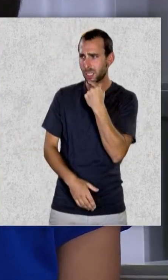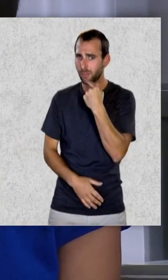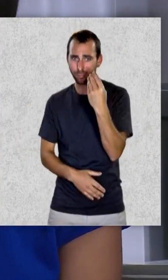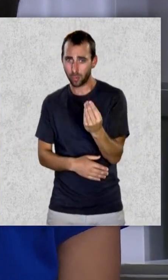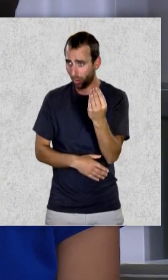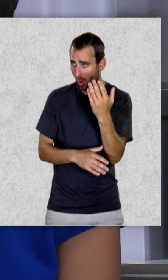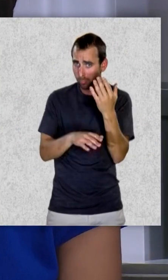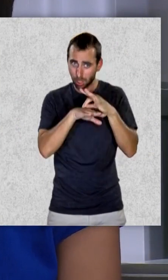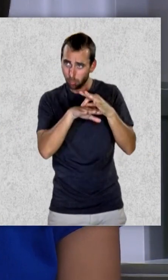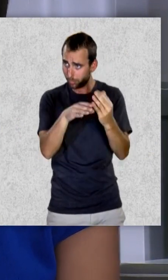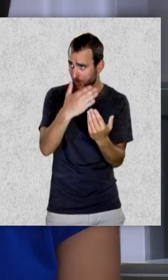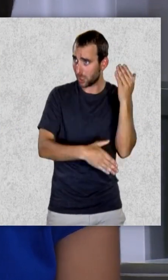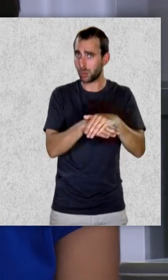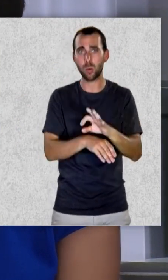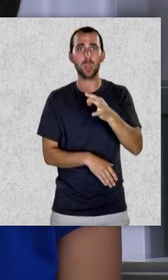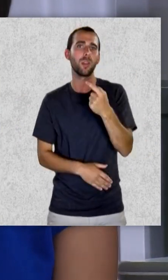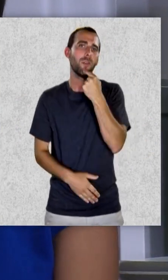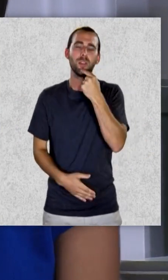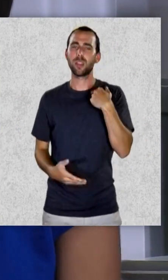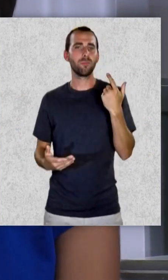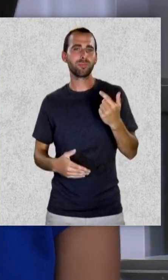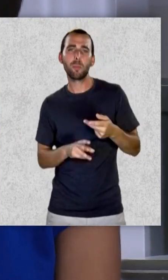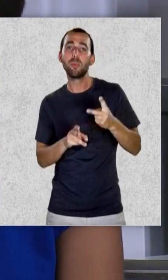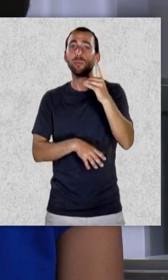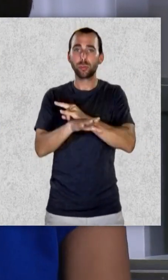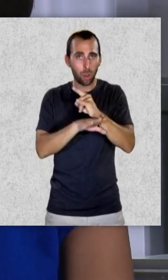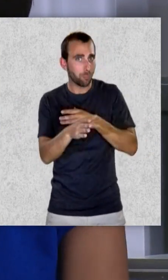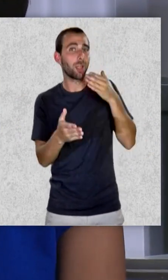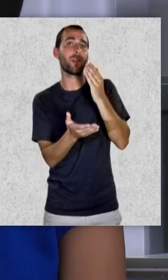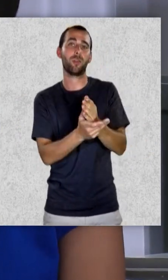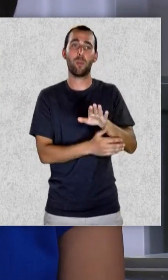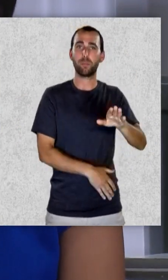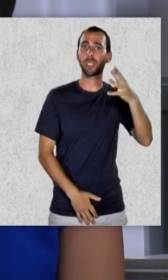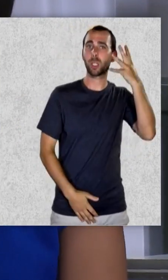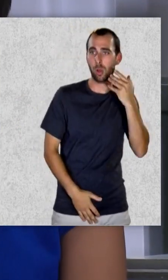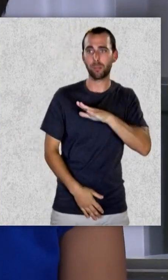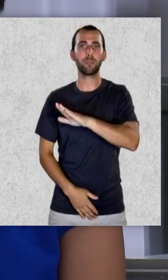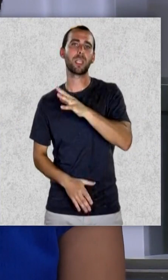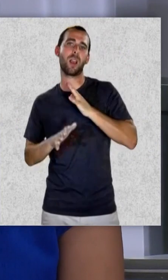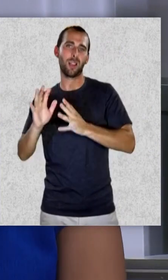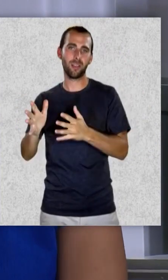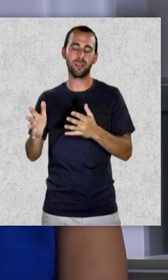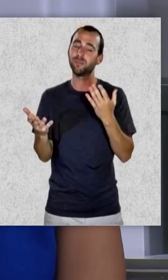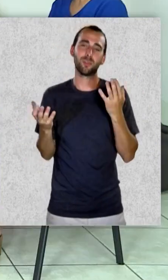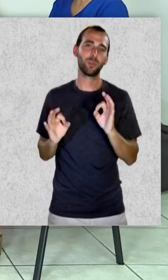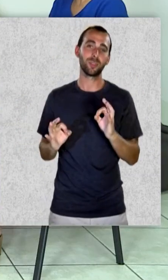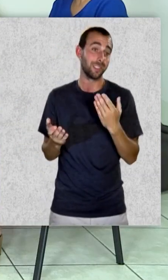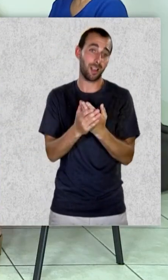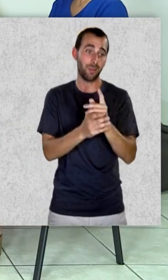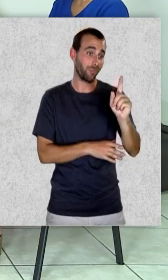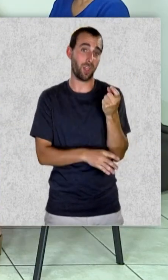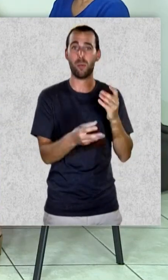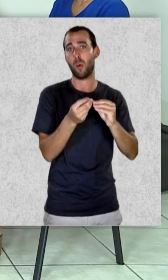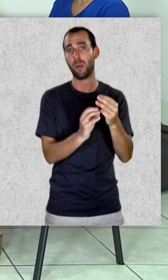journée. Avoir plus d'heures d'intervention de code et de LSF, effectivement. Et c'est effectivement financier. Voilà,